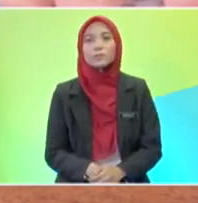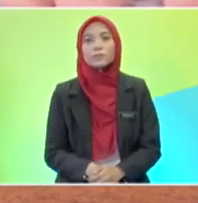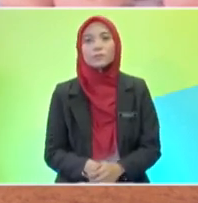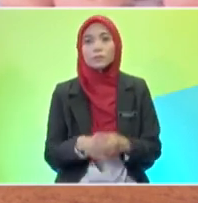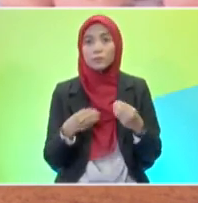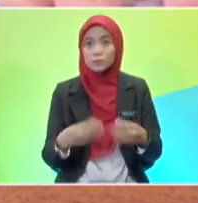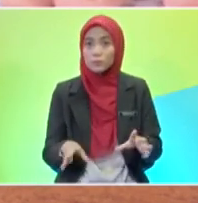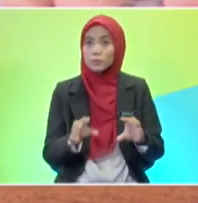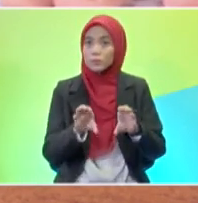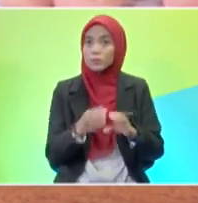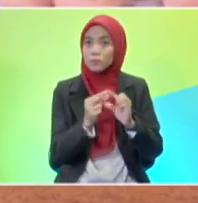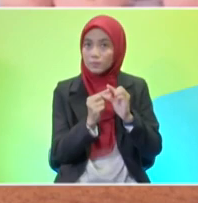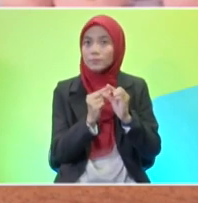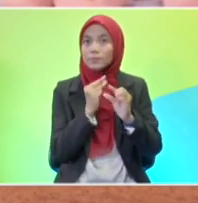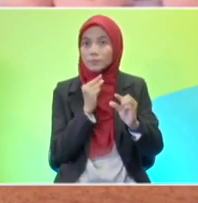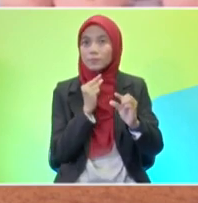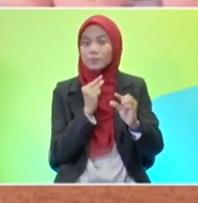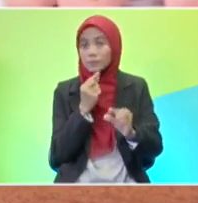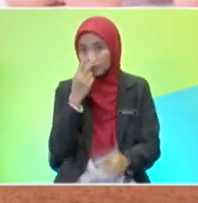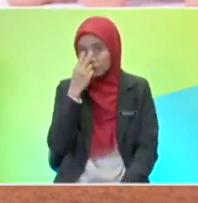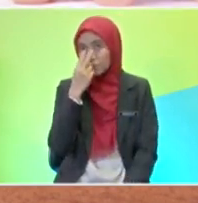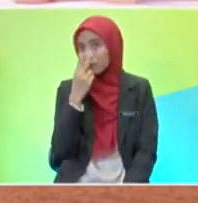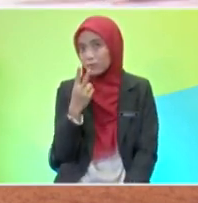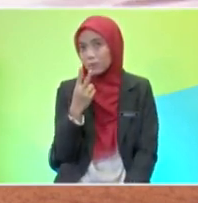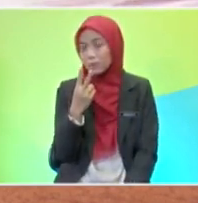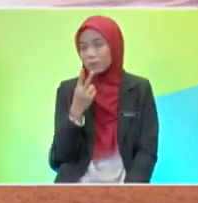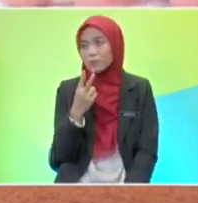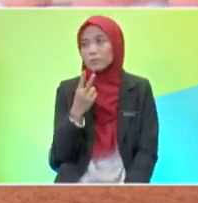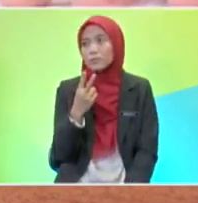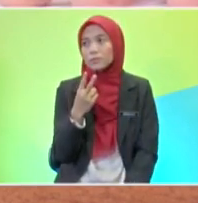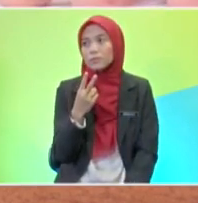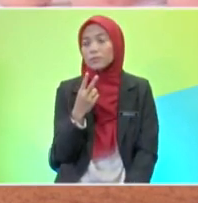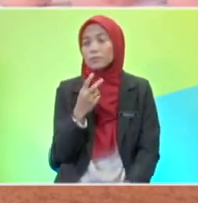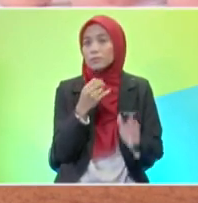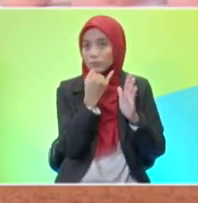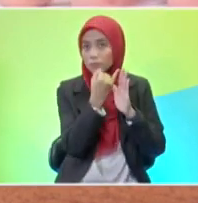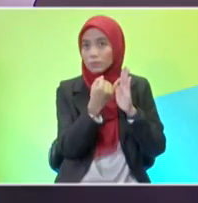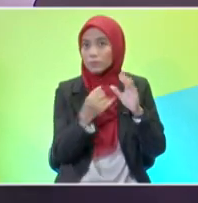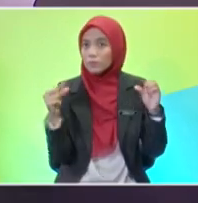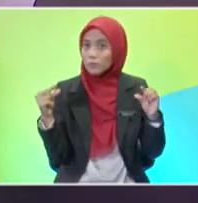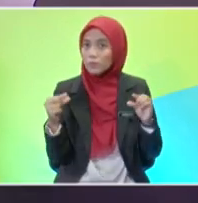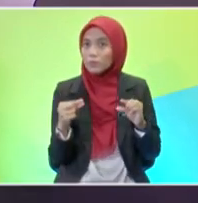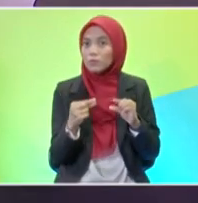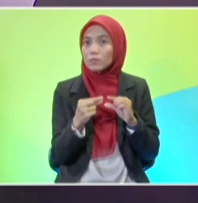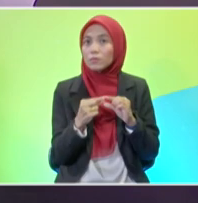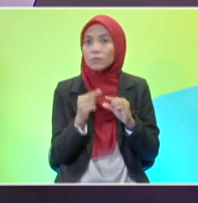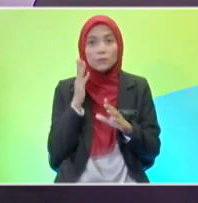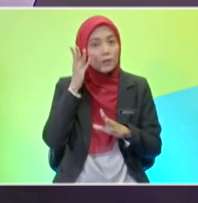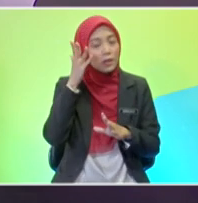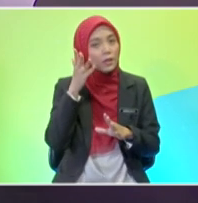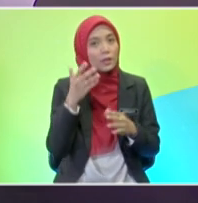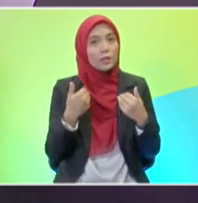buat garis ini kalau kalau lihat tengok kalau motif dia tuh bisa lihat cantumkan garisnya itu dia akan mewujudkan